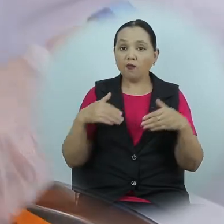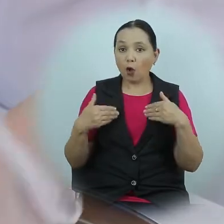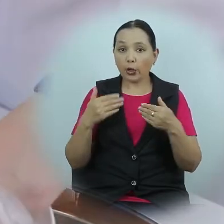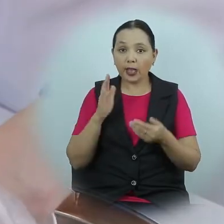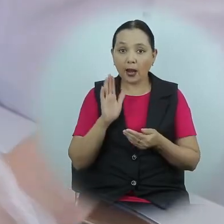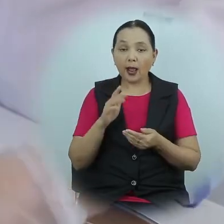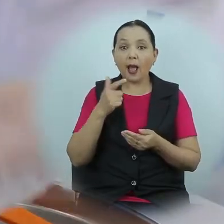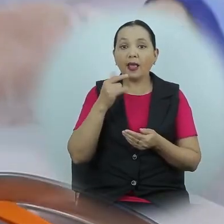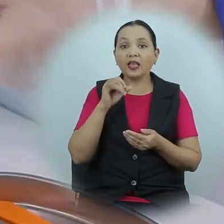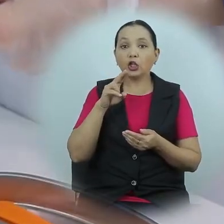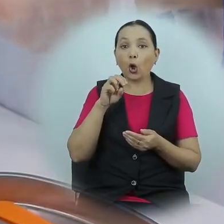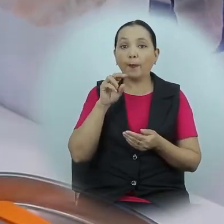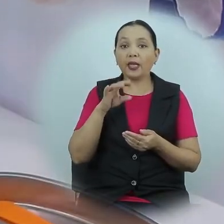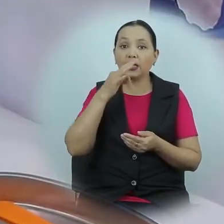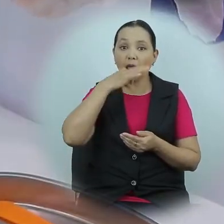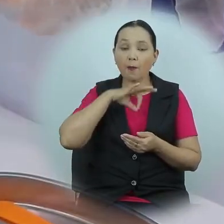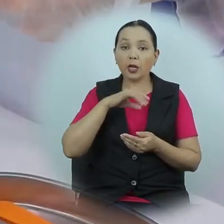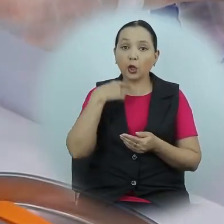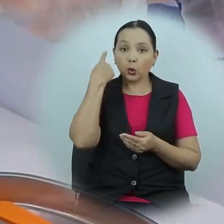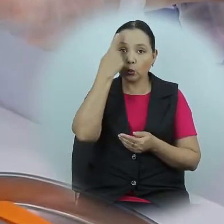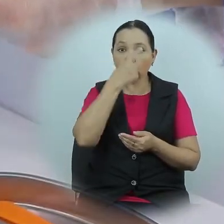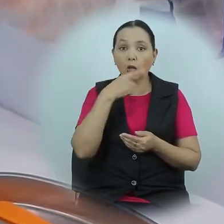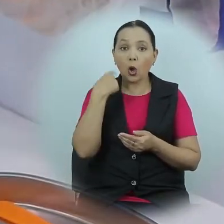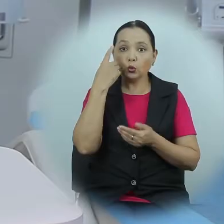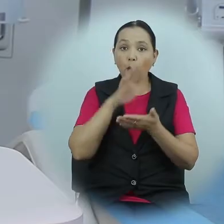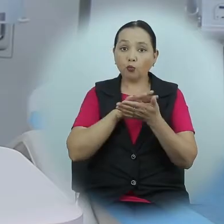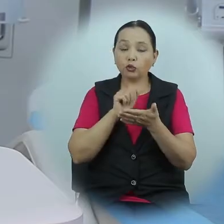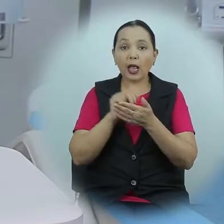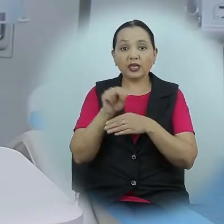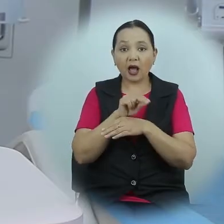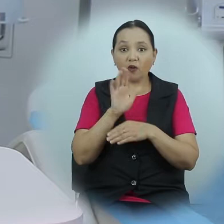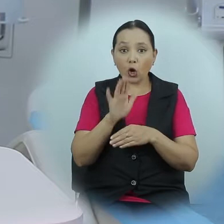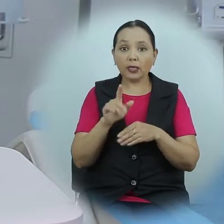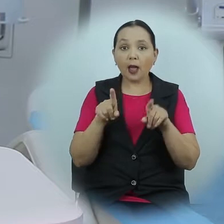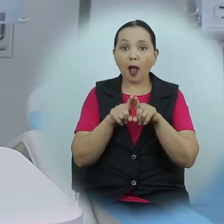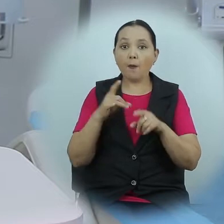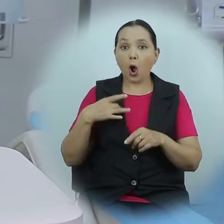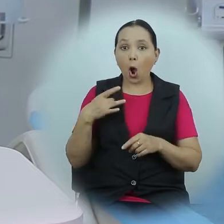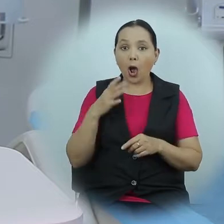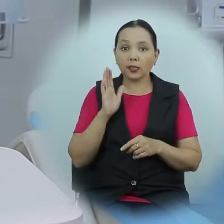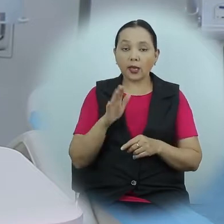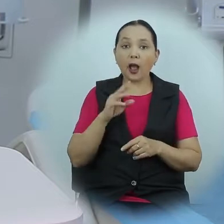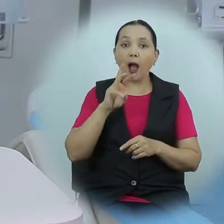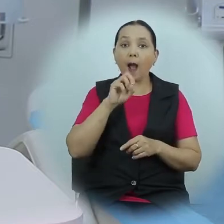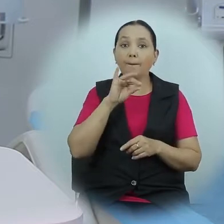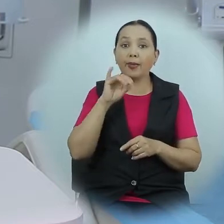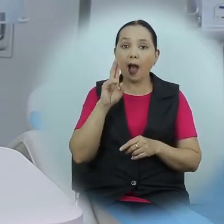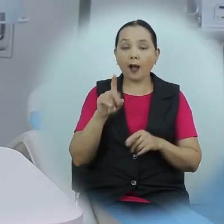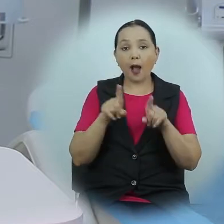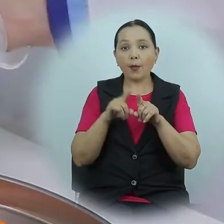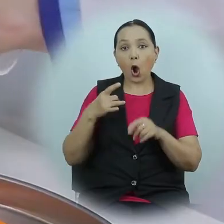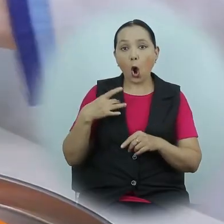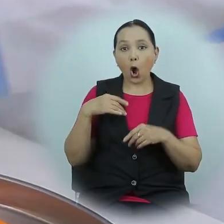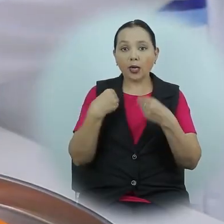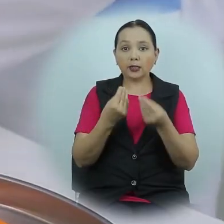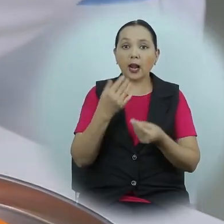фойдали. Гидроперит таблеткасы юздегі хусынбузарларны давалайды, хамда оқартырады. Аммиак хам